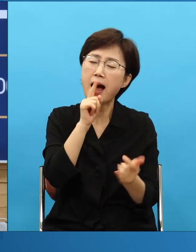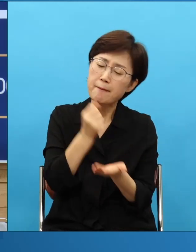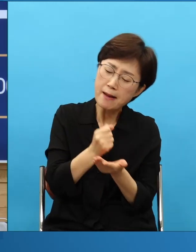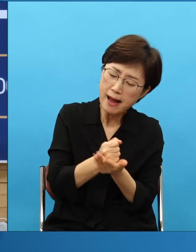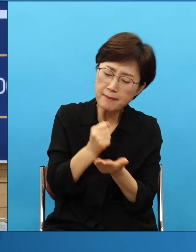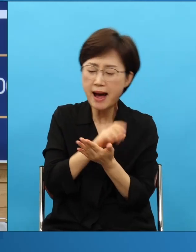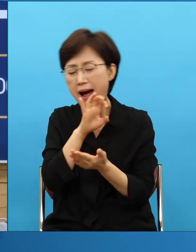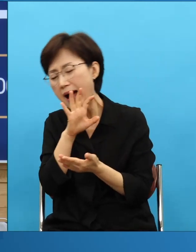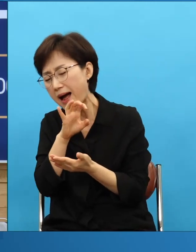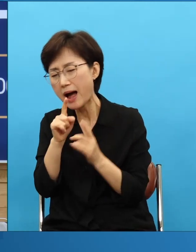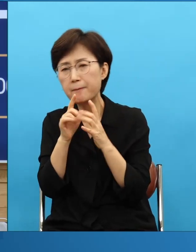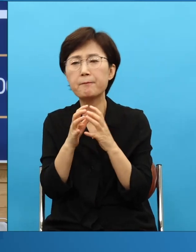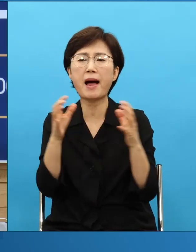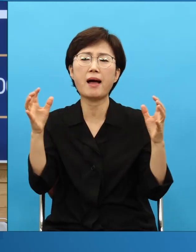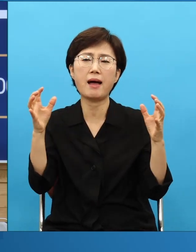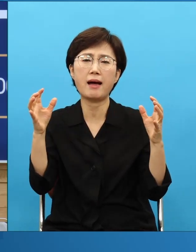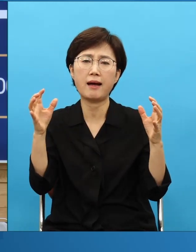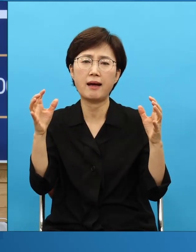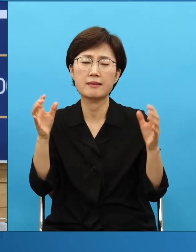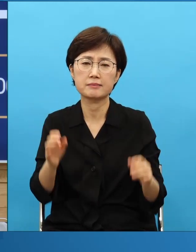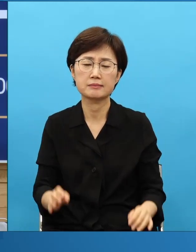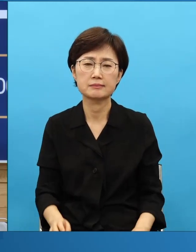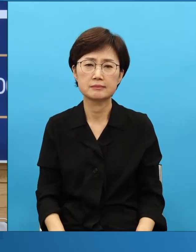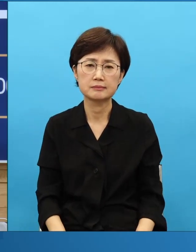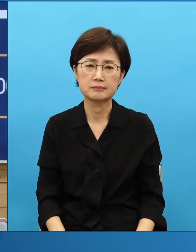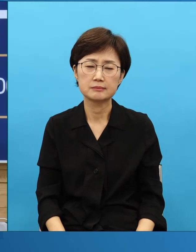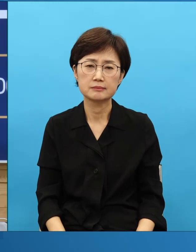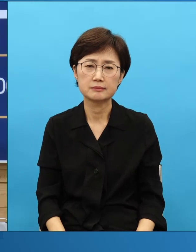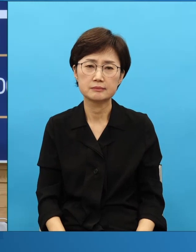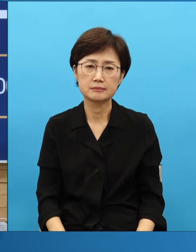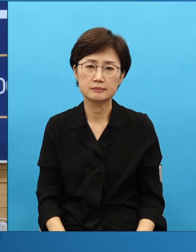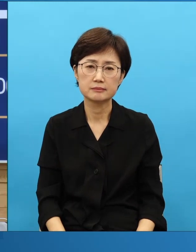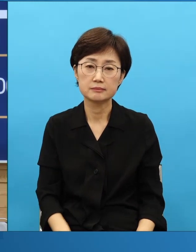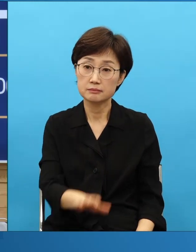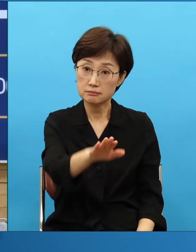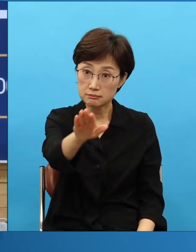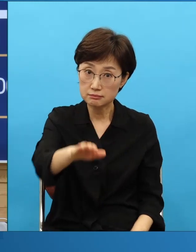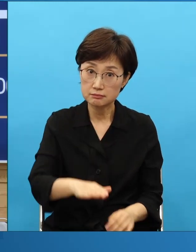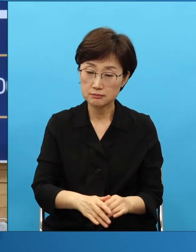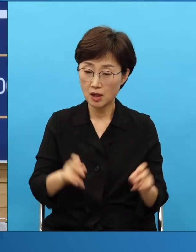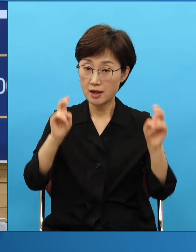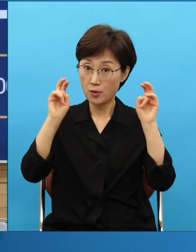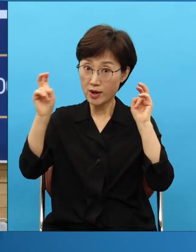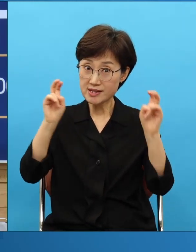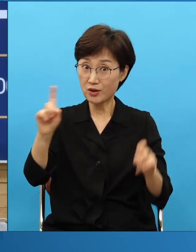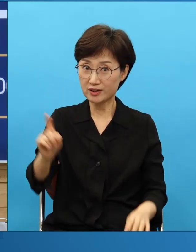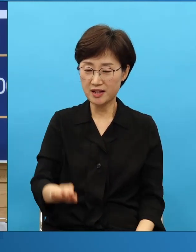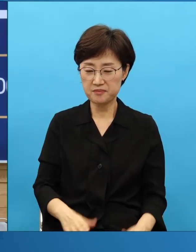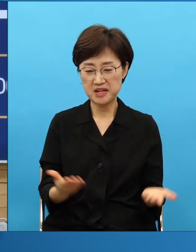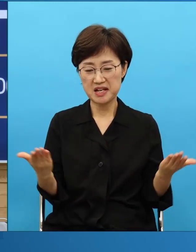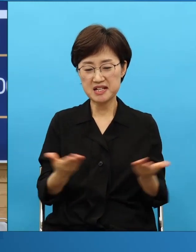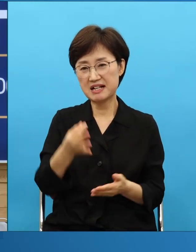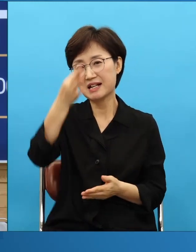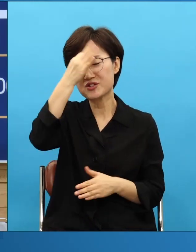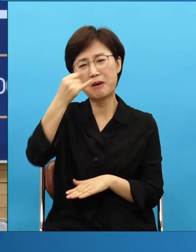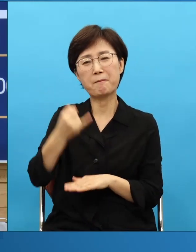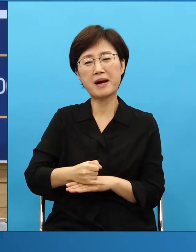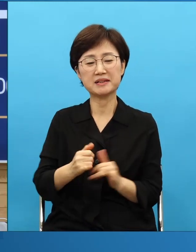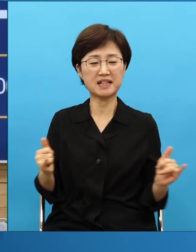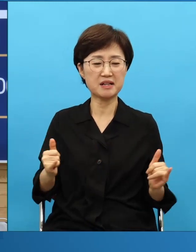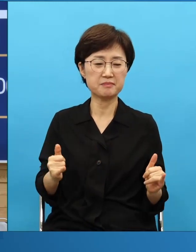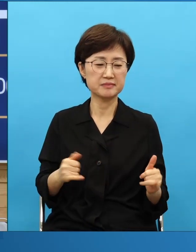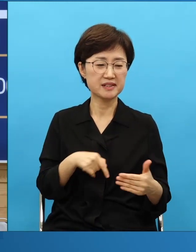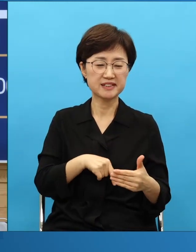not receive answers and go saying nonsensical things because answers are not taking place. in 여러분 them. 회사에도 보면요 일할 줄 모르는 게 자꾸 뭐 회사 불평합니다. 일할 줄 모르는